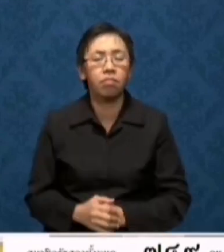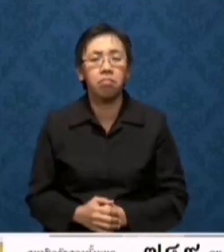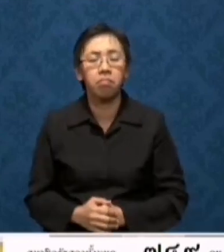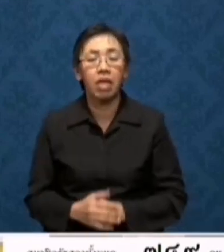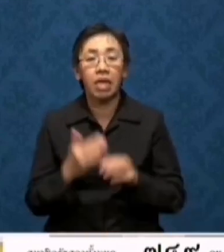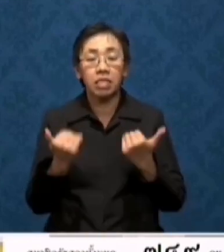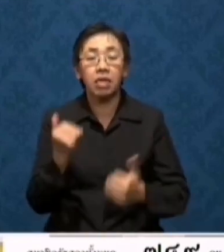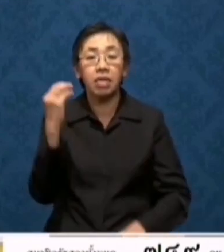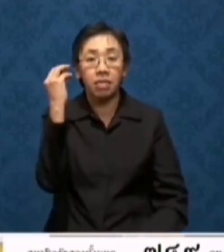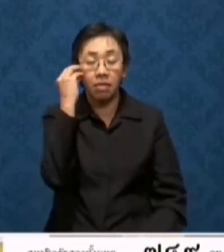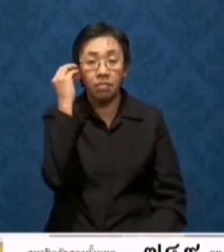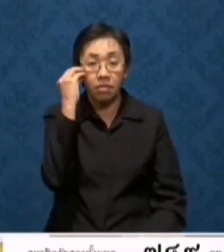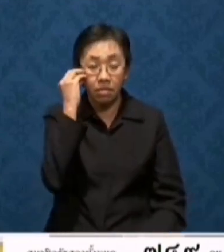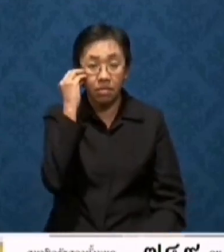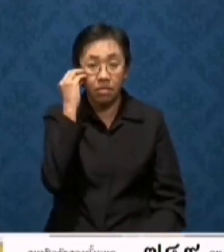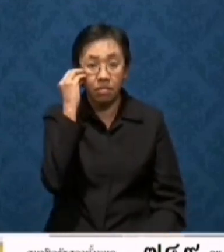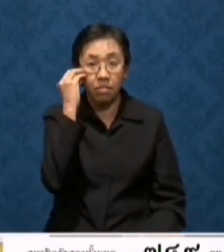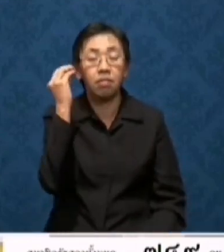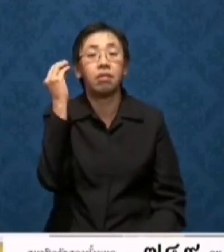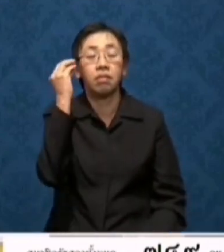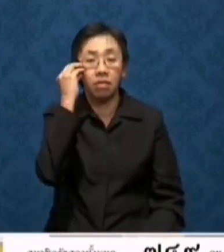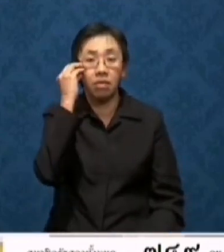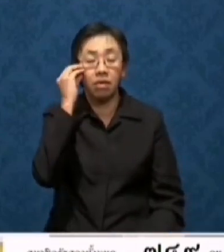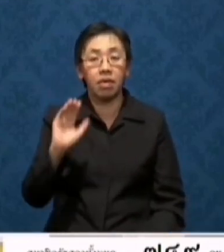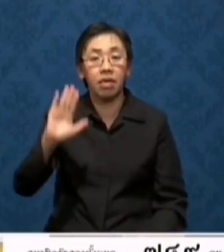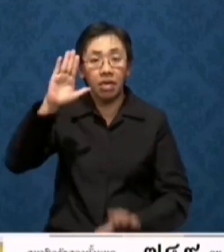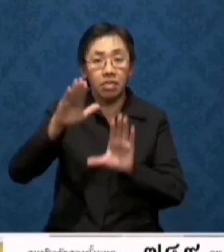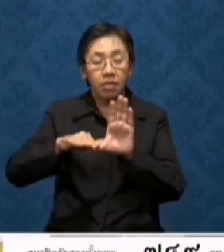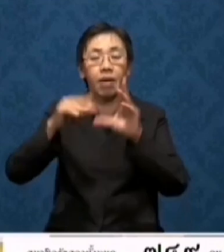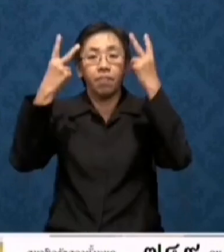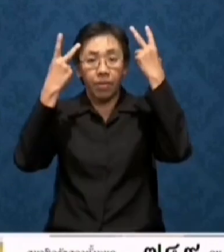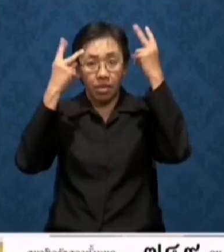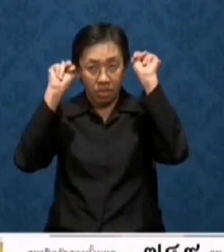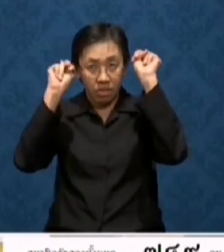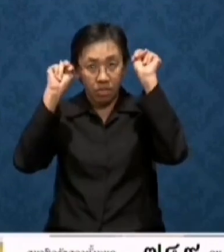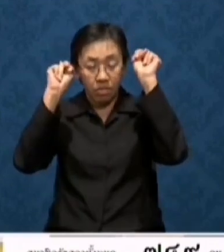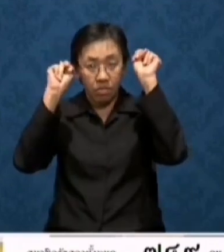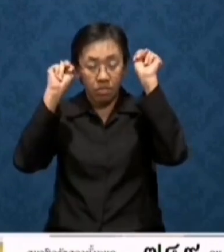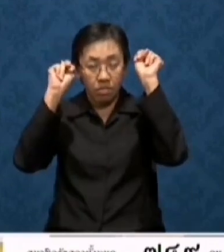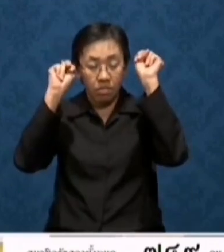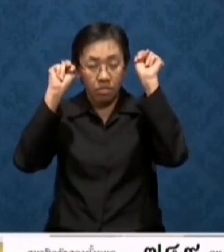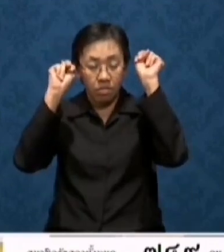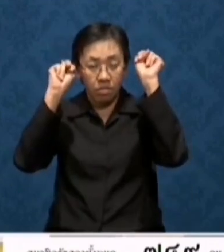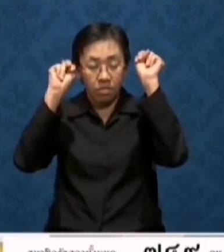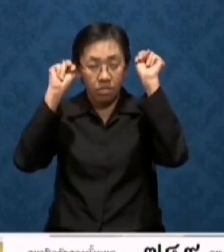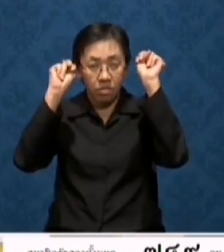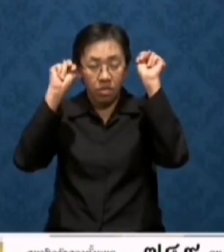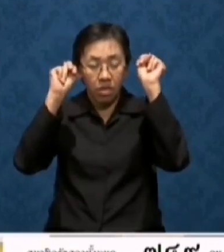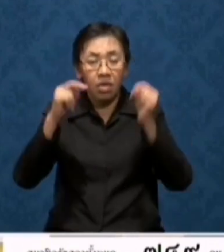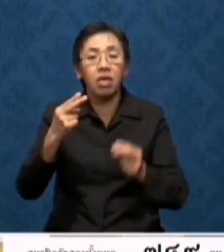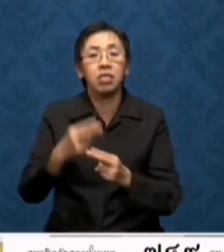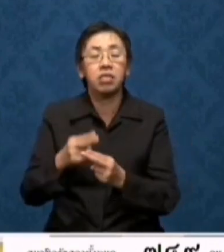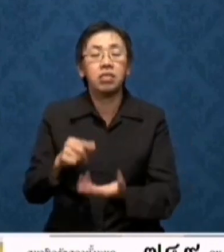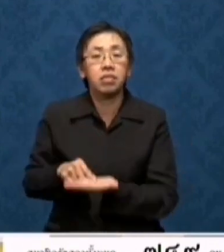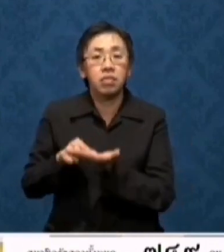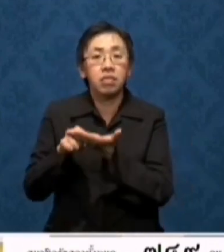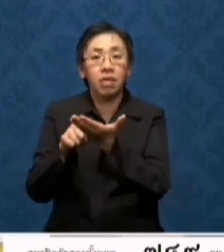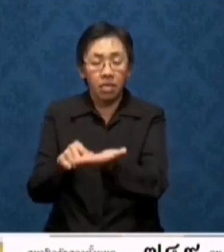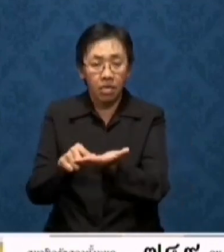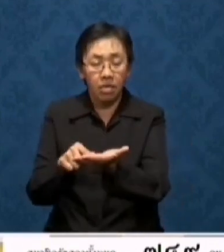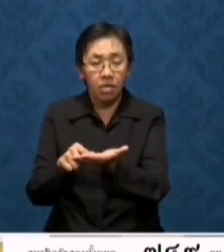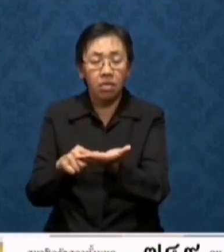ท่านพิธา จึงยังเป็นแคนดิเดตนายกรฐมนตรีและสามารถถูกเสนอชื่อ